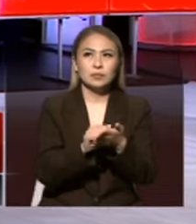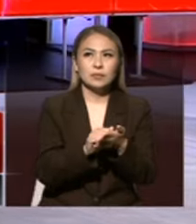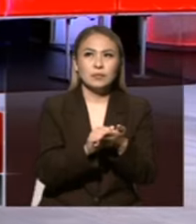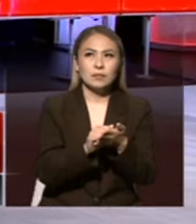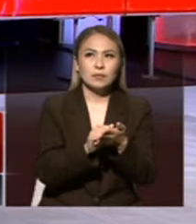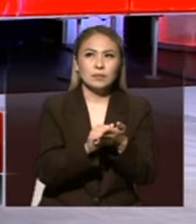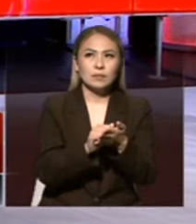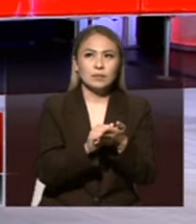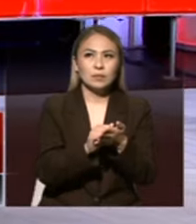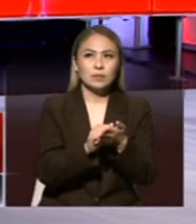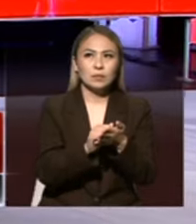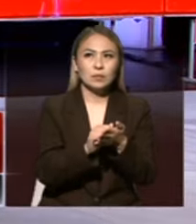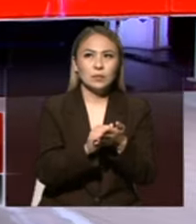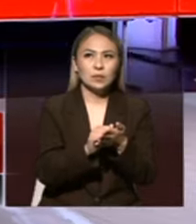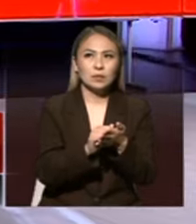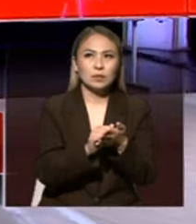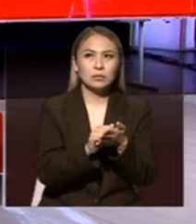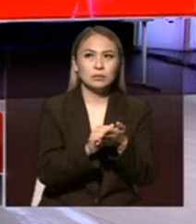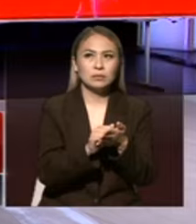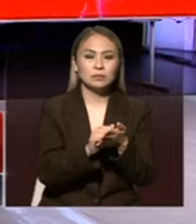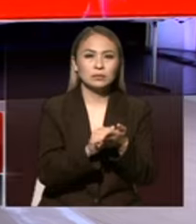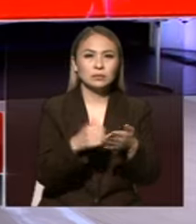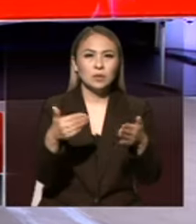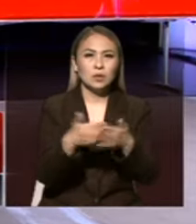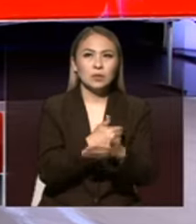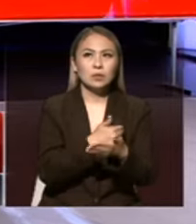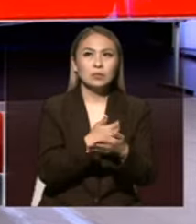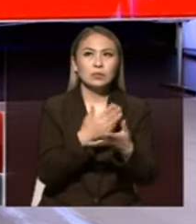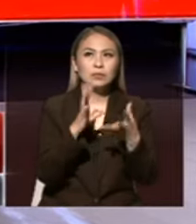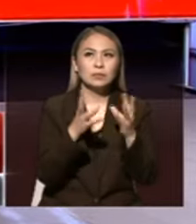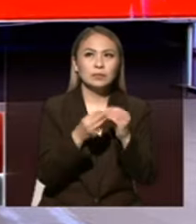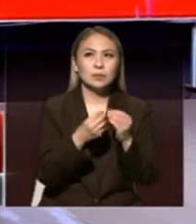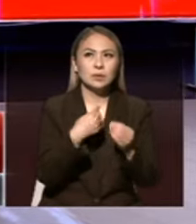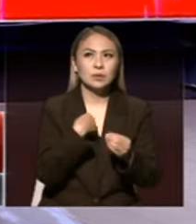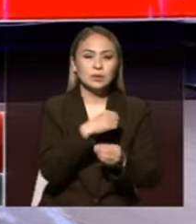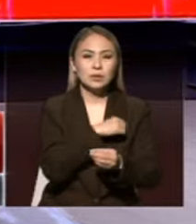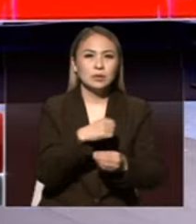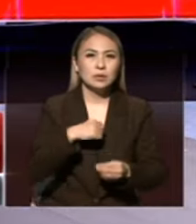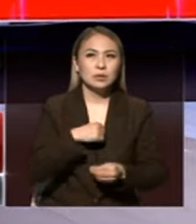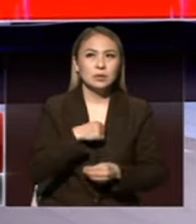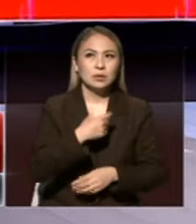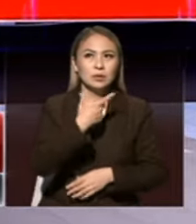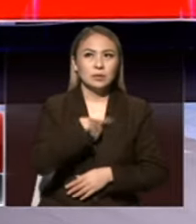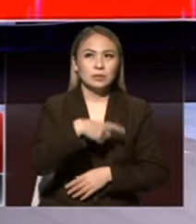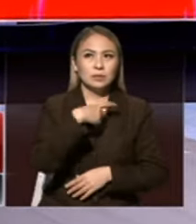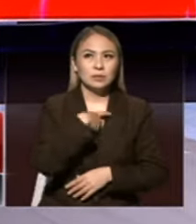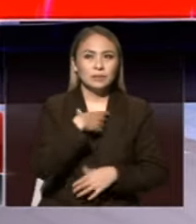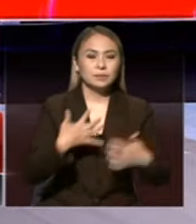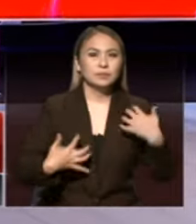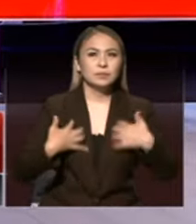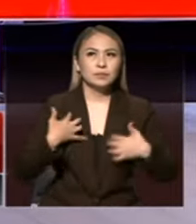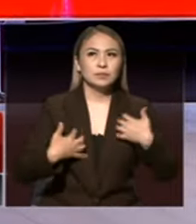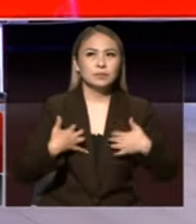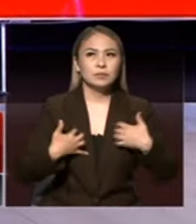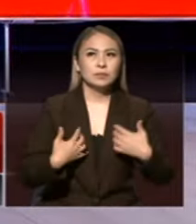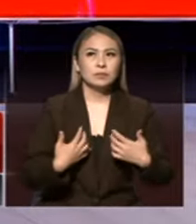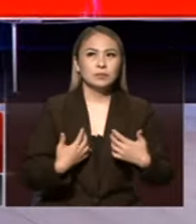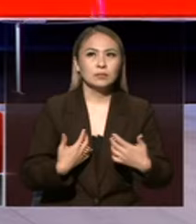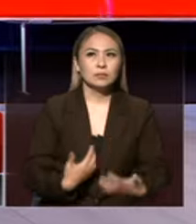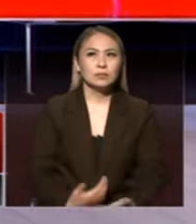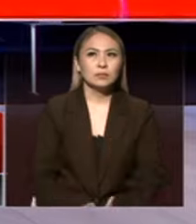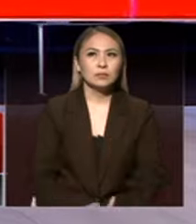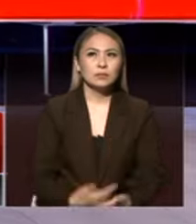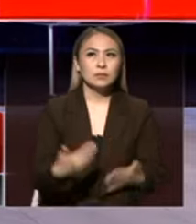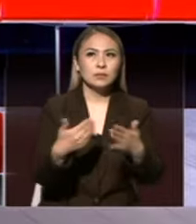анау мал төлдеп отырсай, қоя тұрыңдар, біз төрт жаңа трактор алып алайық деп шын өзім жүрдім мен. Мен енді басымнан өткен зат, жан таласып, өзі бірге қызық боласың, кім